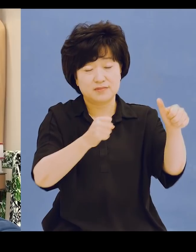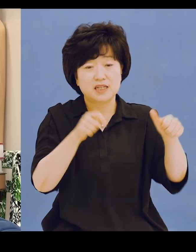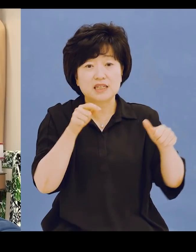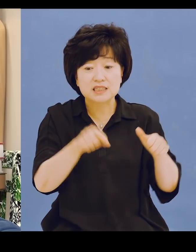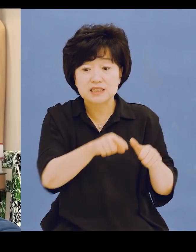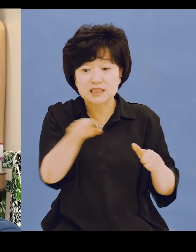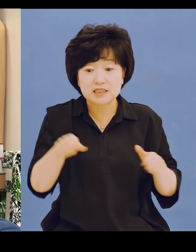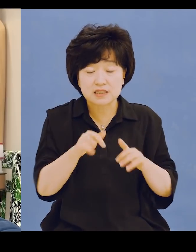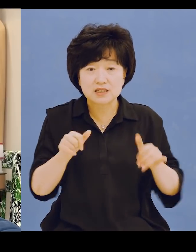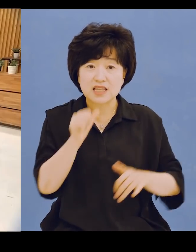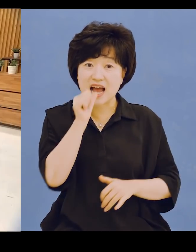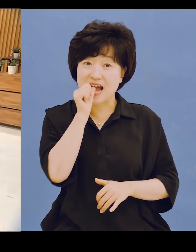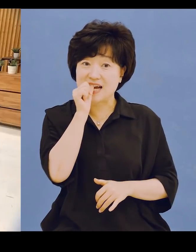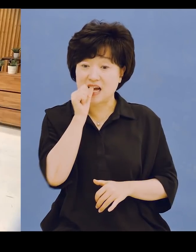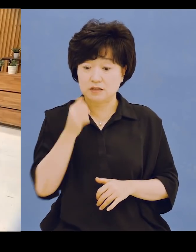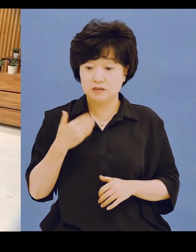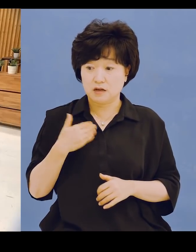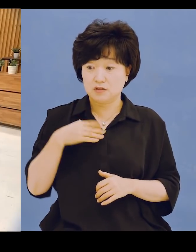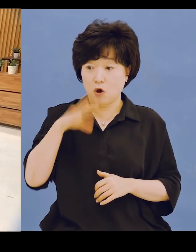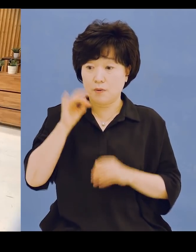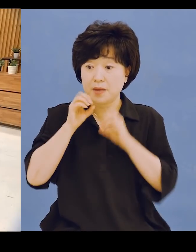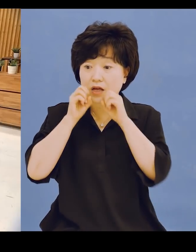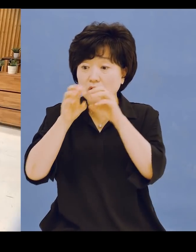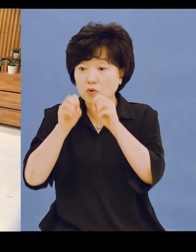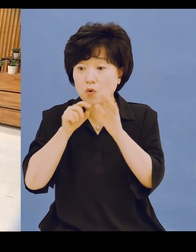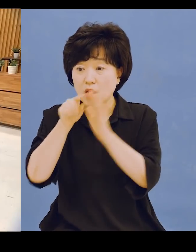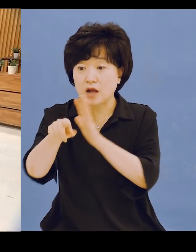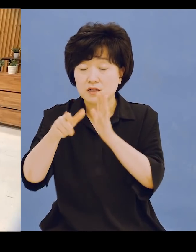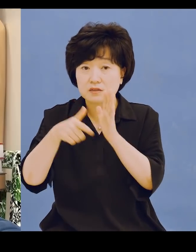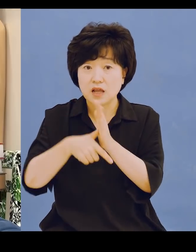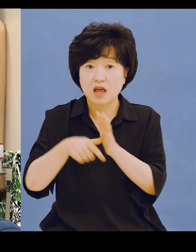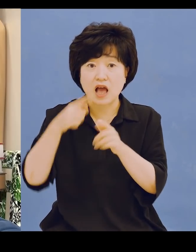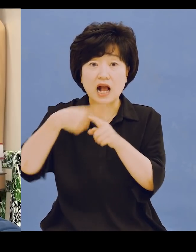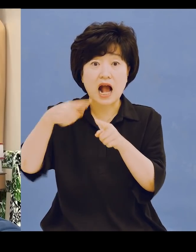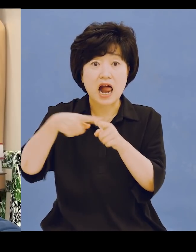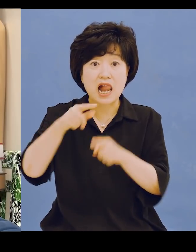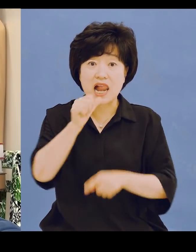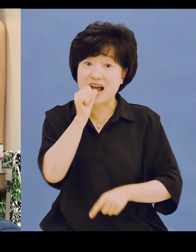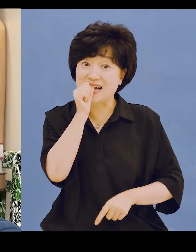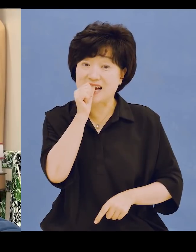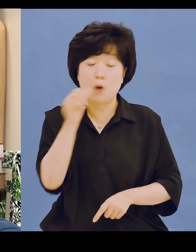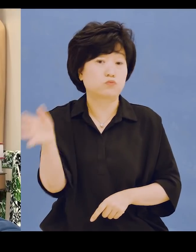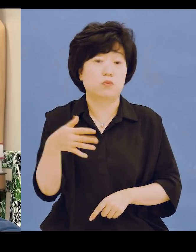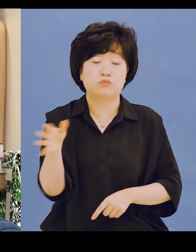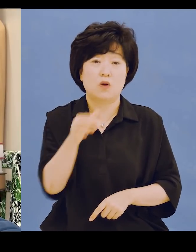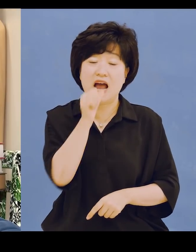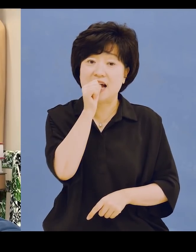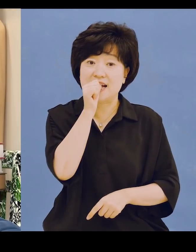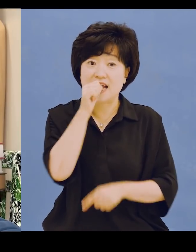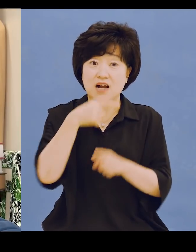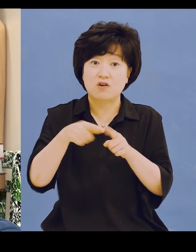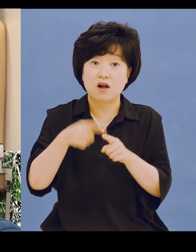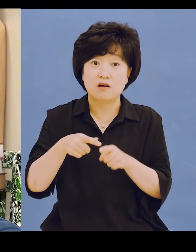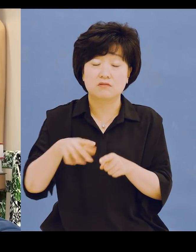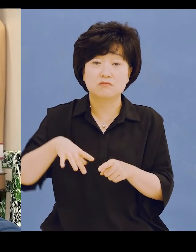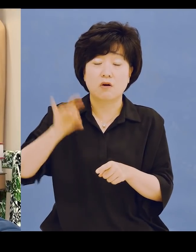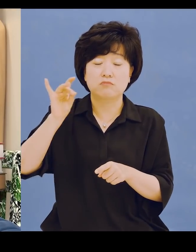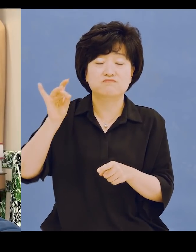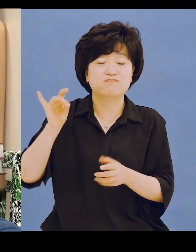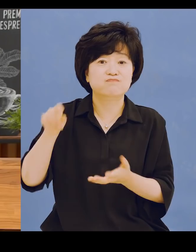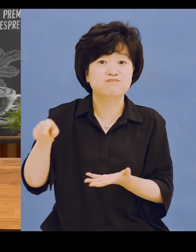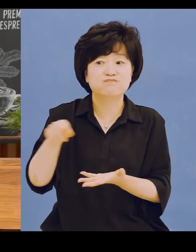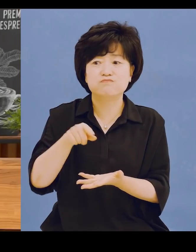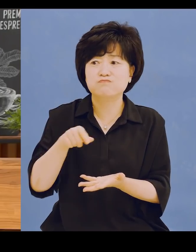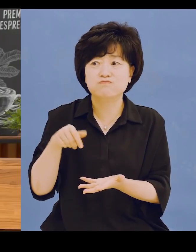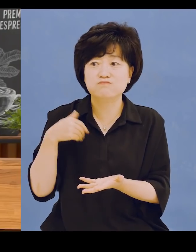철기 문화를 갖고 있지 않았어요. 제가 처음 들어갈 때 예. 전부 다 구석기 시대처럼 흰석기 시대처럼 예. 불을 다룰